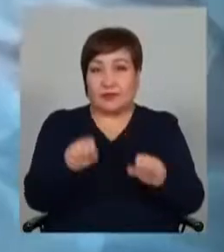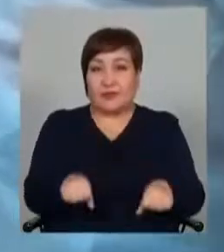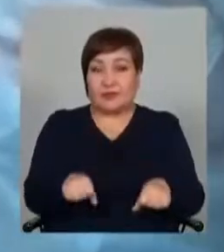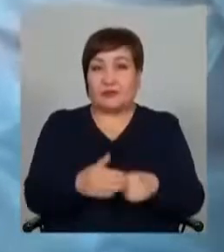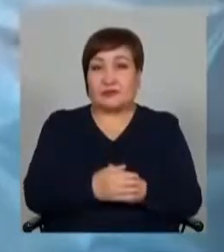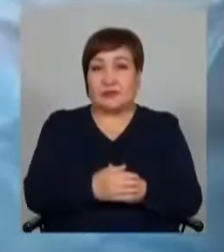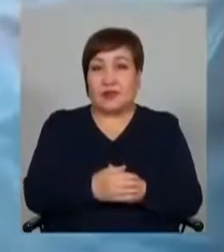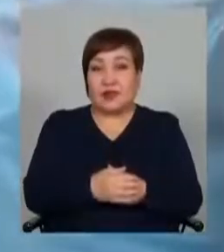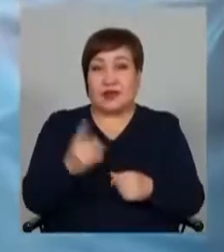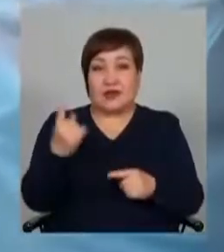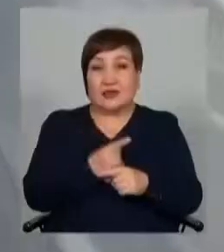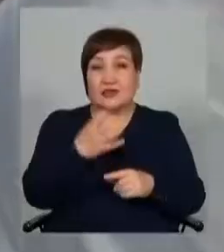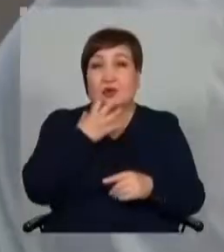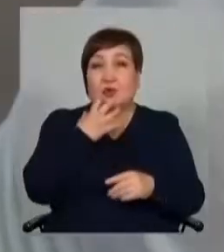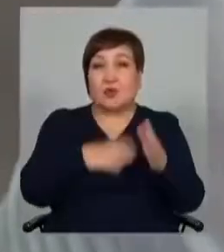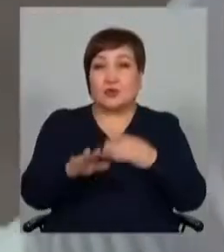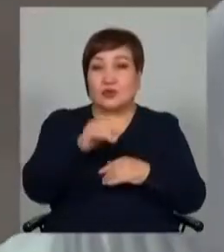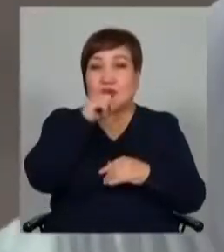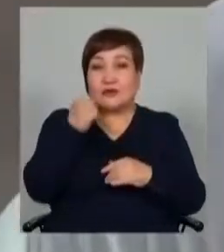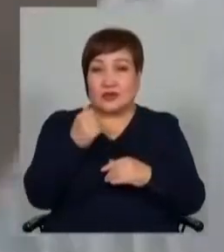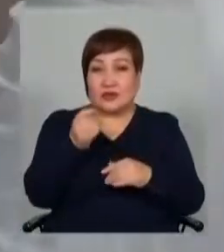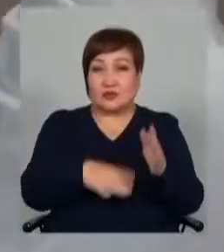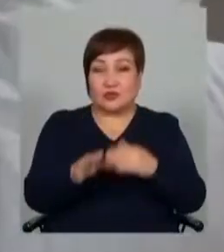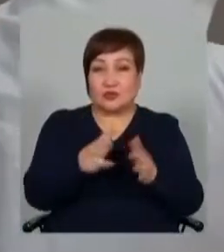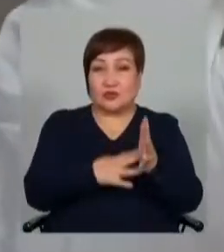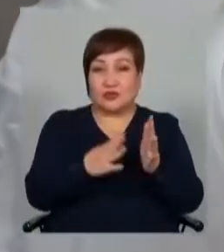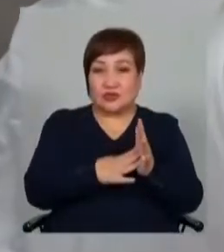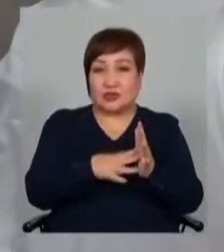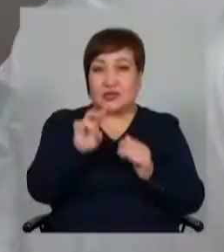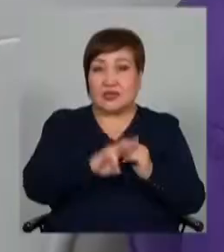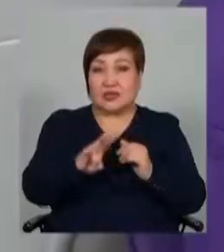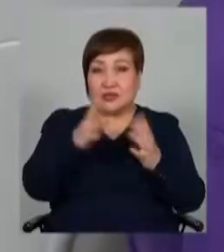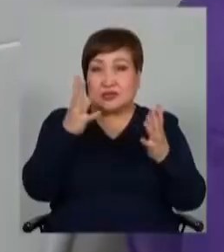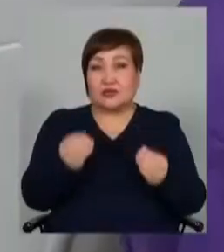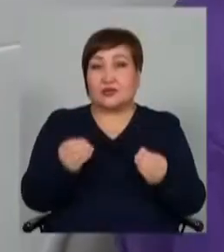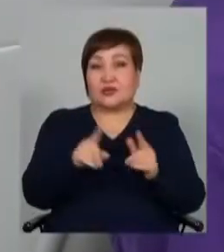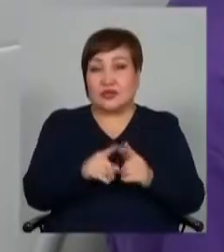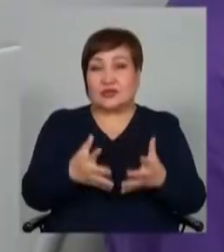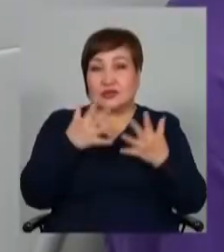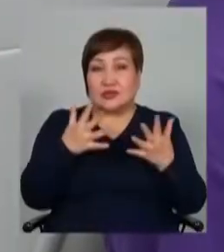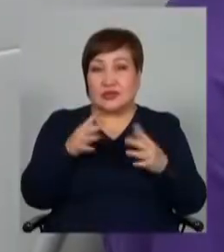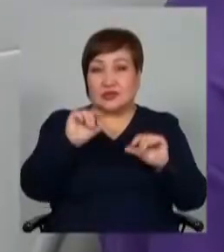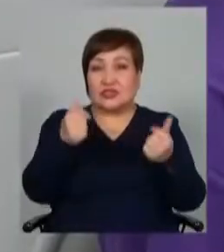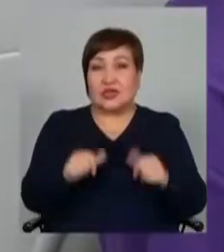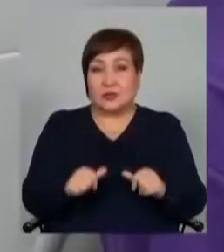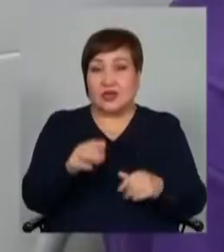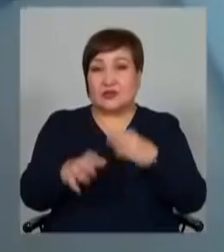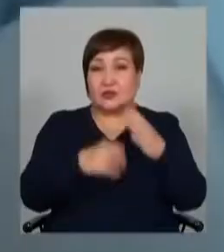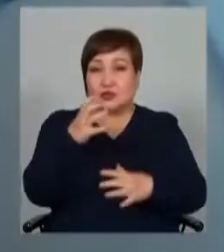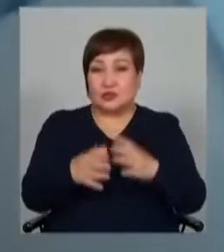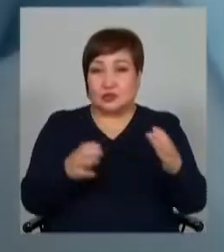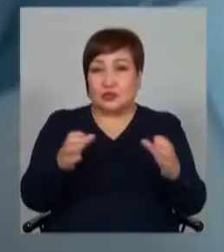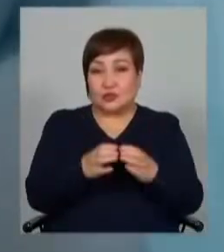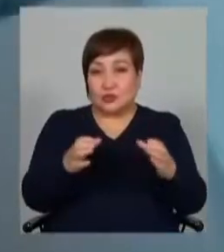Ең алғаш оңтүстік Африка республикасынан 9-шы қараша күні алынған сынамадан анықталған омикрон штамы қазір дүниежүзілік денсаулық сақтау ұйымын тығырыққа тіреп